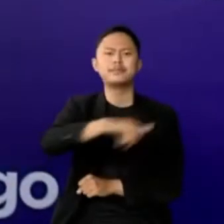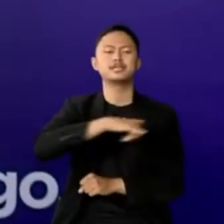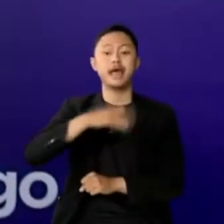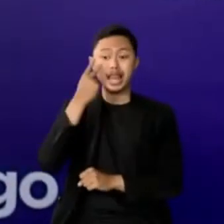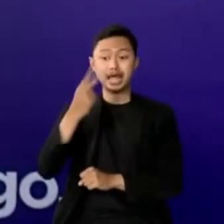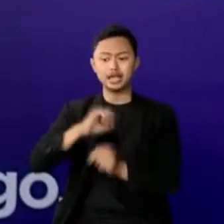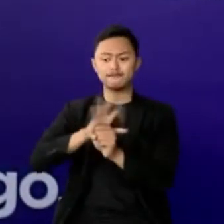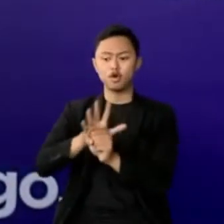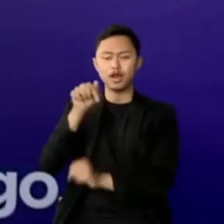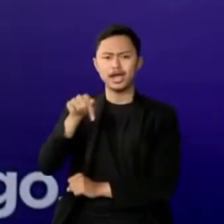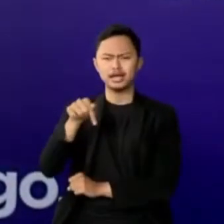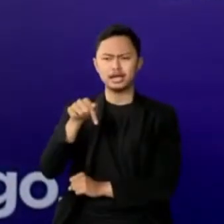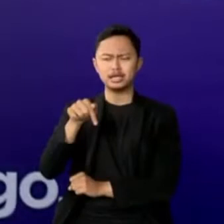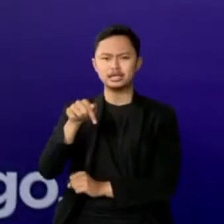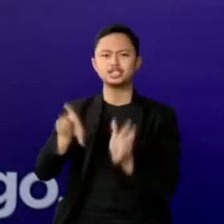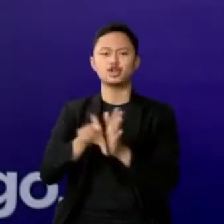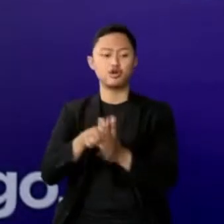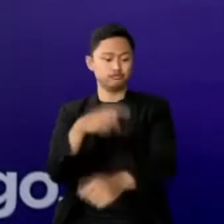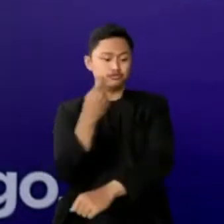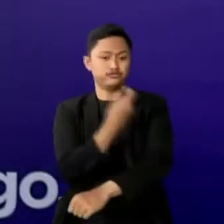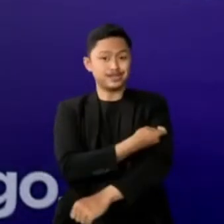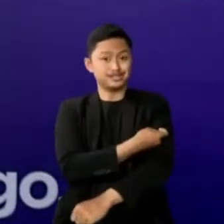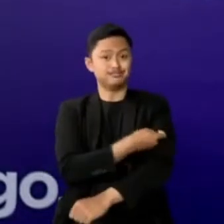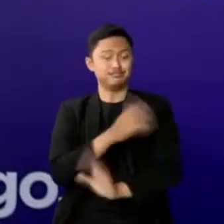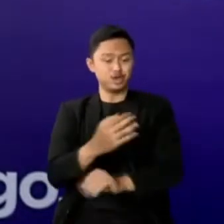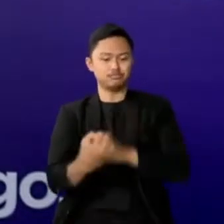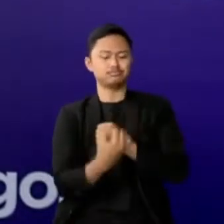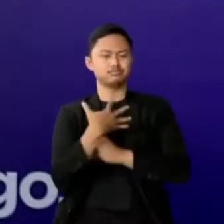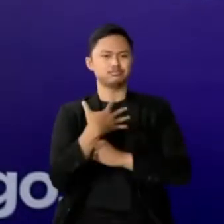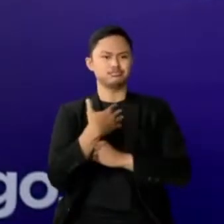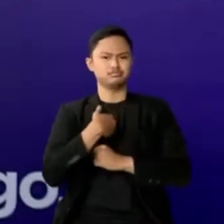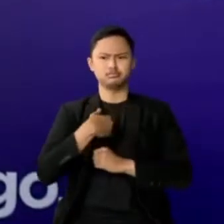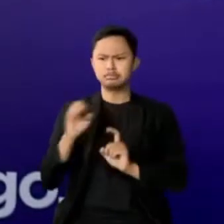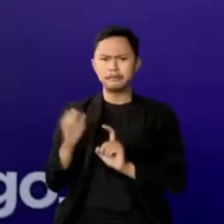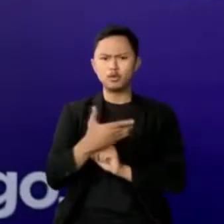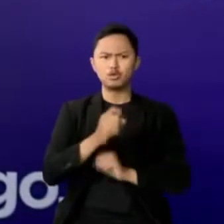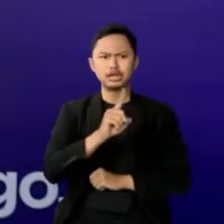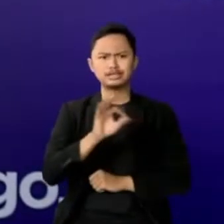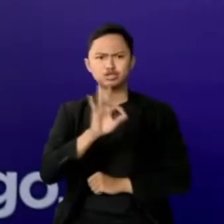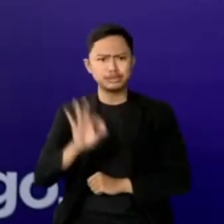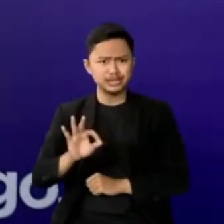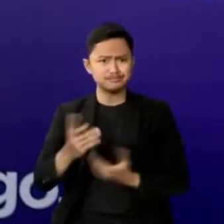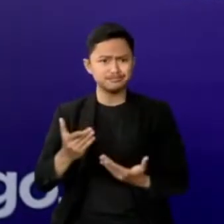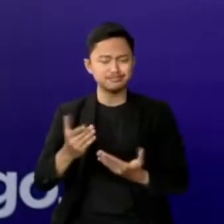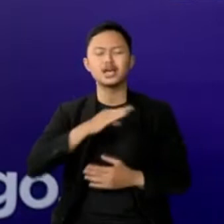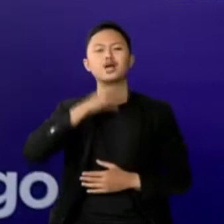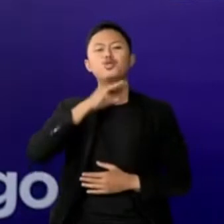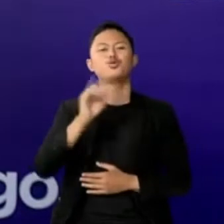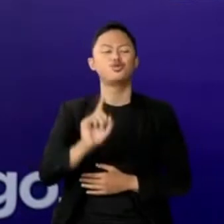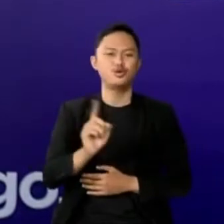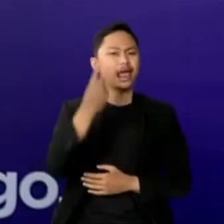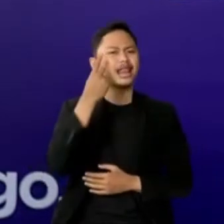dia ini apakah betul setelah vaksinnya diberikan memang betul-betul bisa memproteksi 100% jadi kita tunggu saja jangan